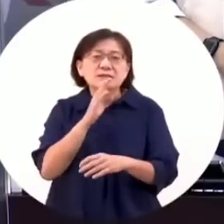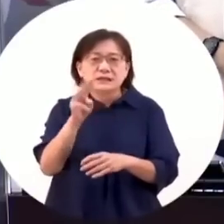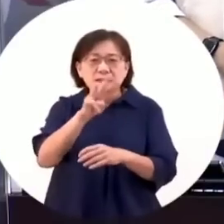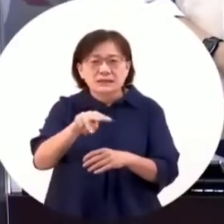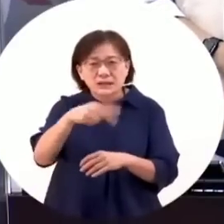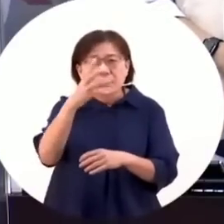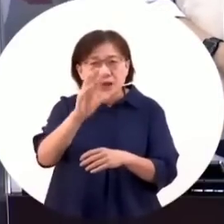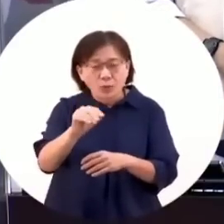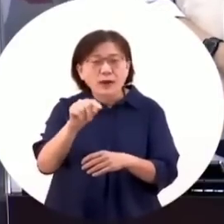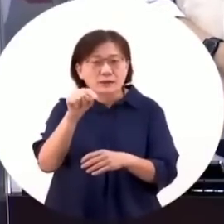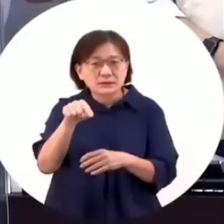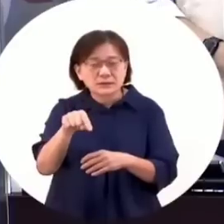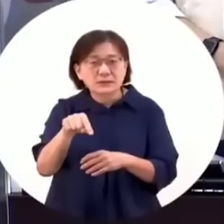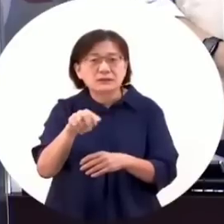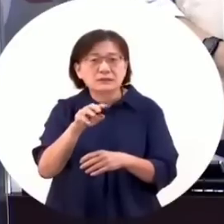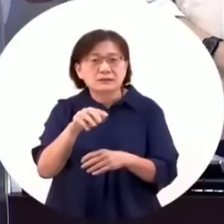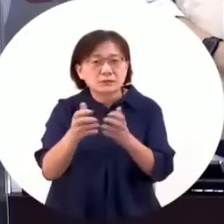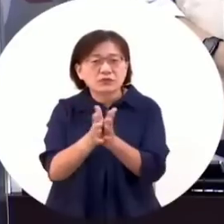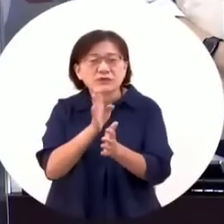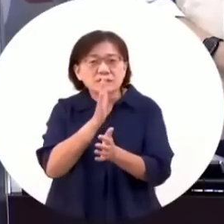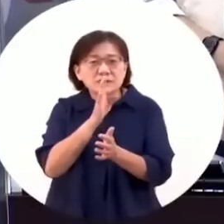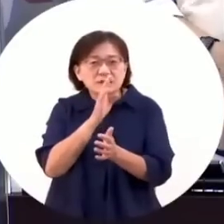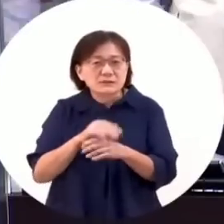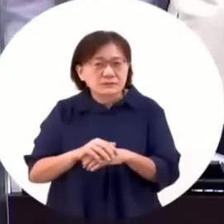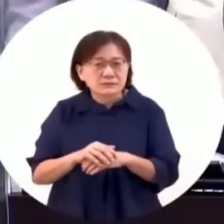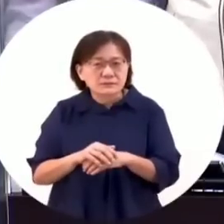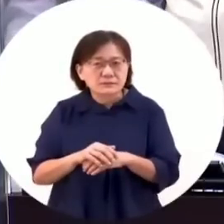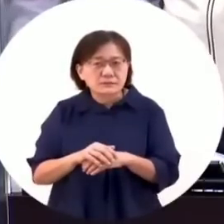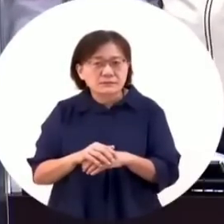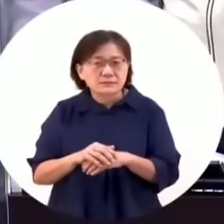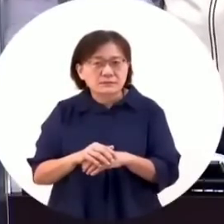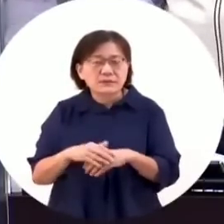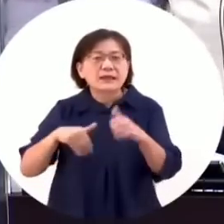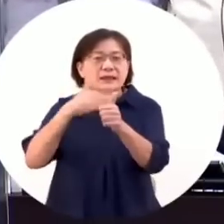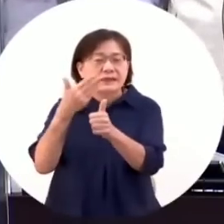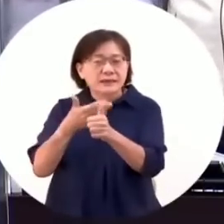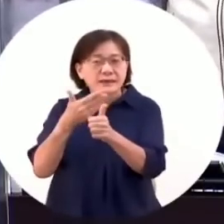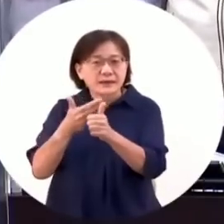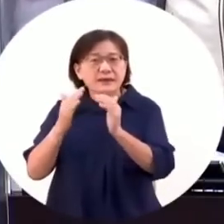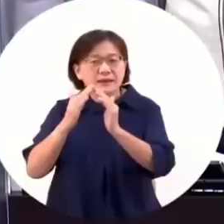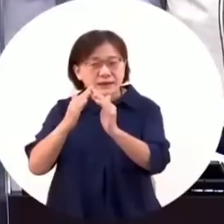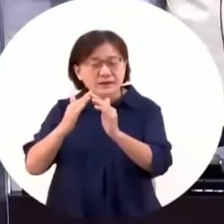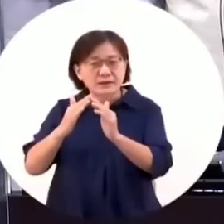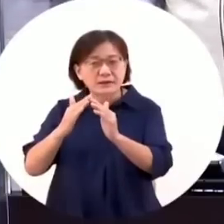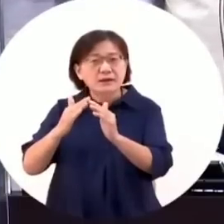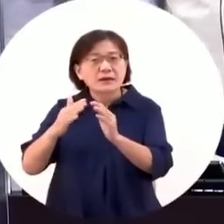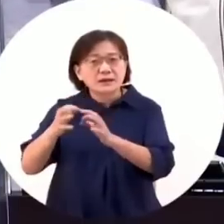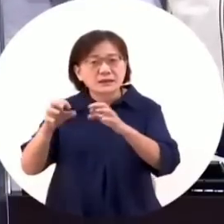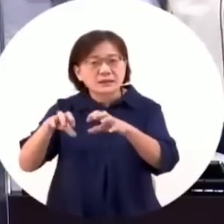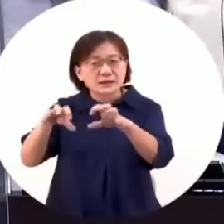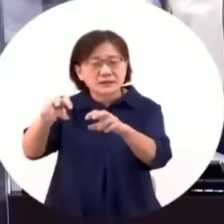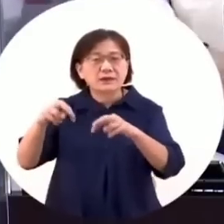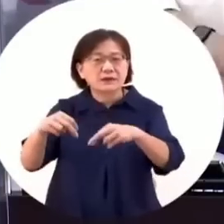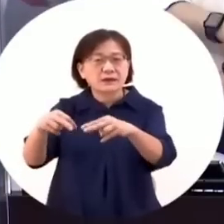3200万那个部分、哦、是北一栋、东一栋古迹区里面的摊位改造，就是装潢的部分。那它这个、哦、是有点